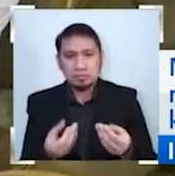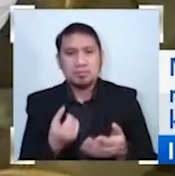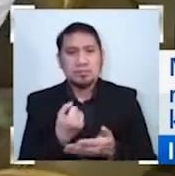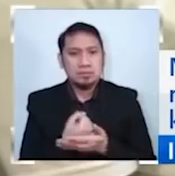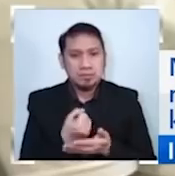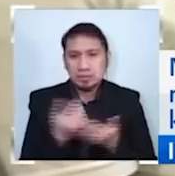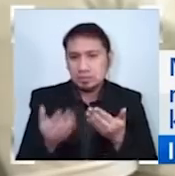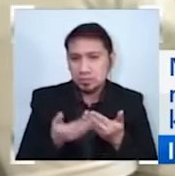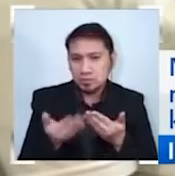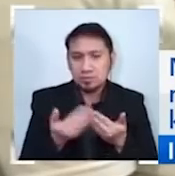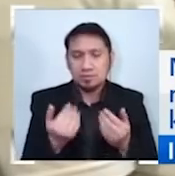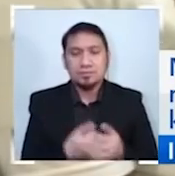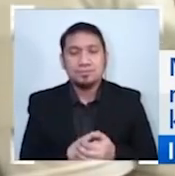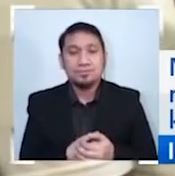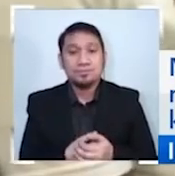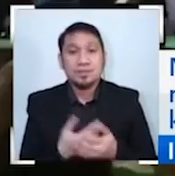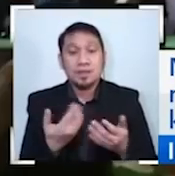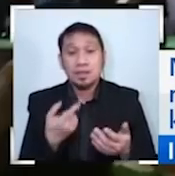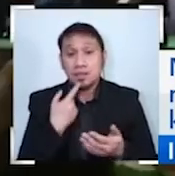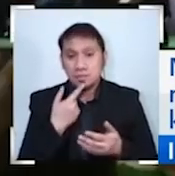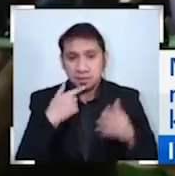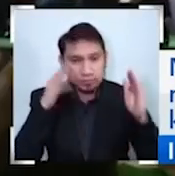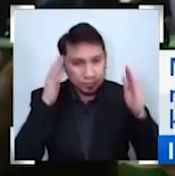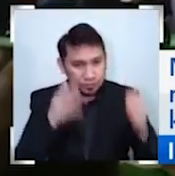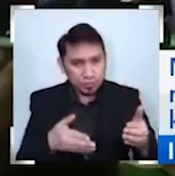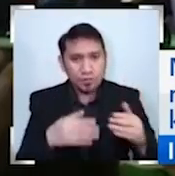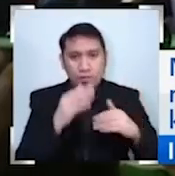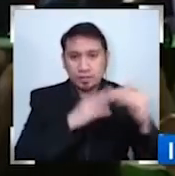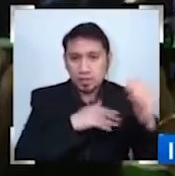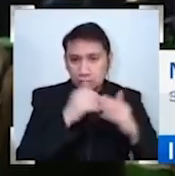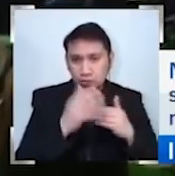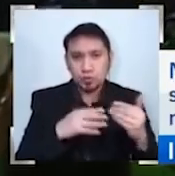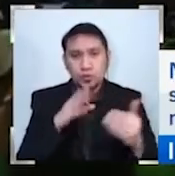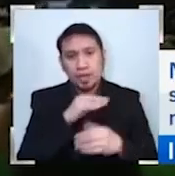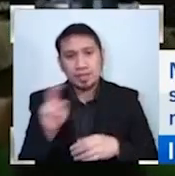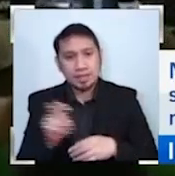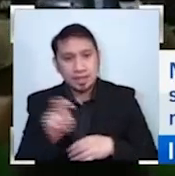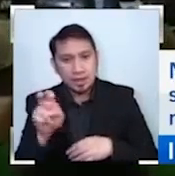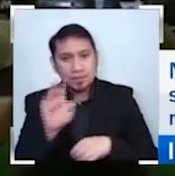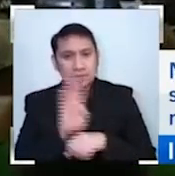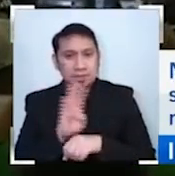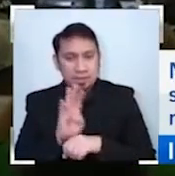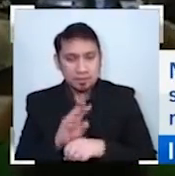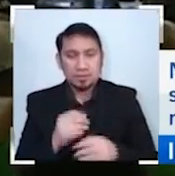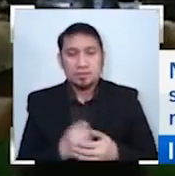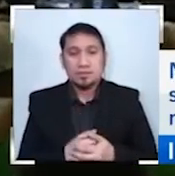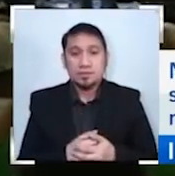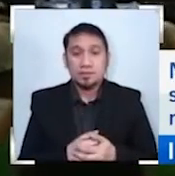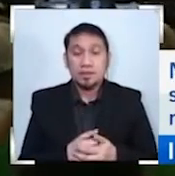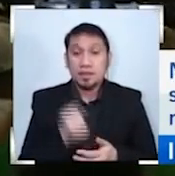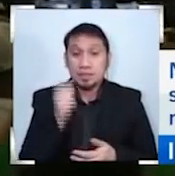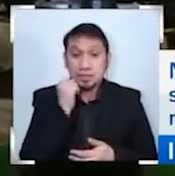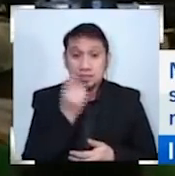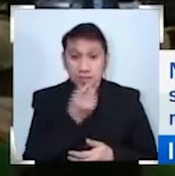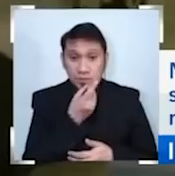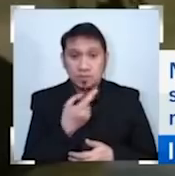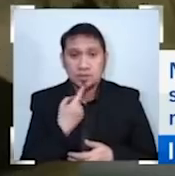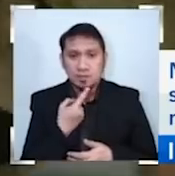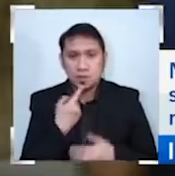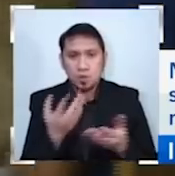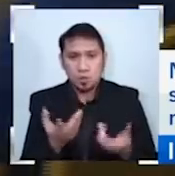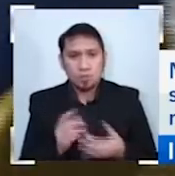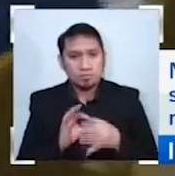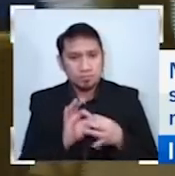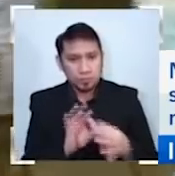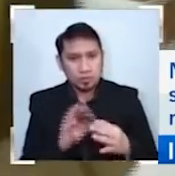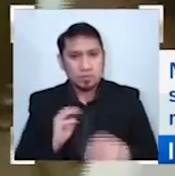ng atensyon ng infrastruktura at turismo. Si Mayor Duterte naman, nangako makikipagtulungan sa mga miyembro ng Kongreso upang